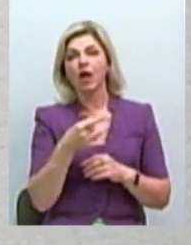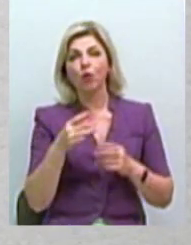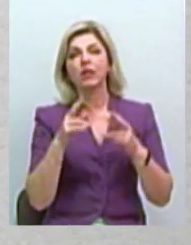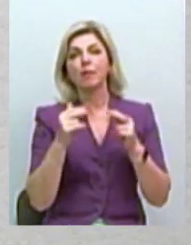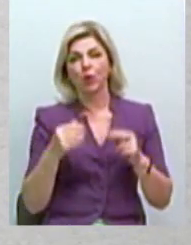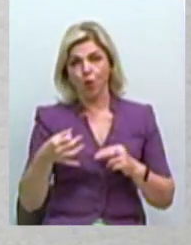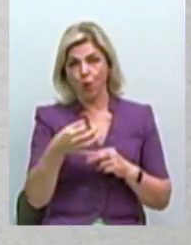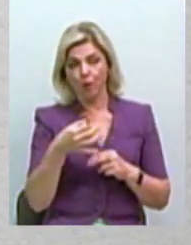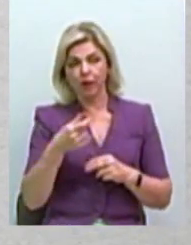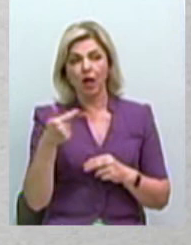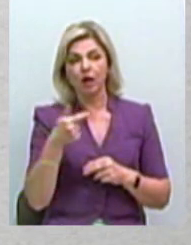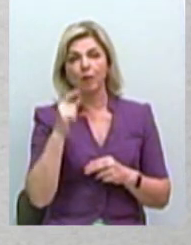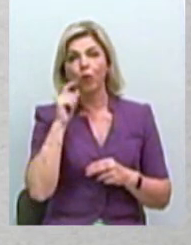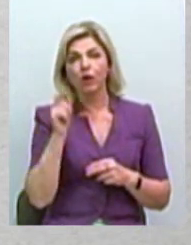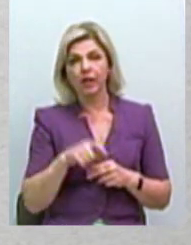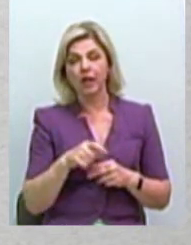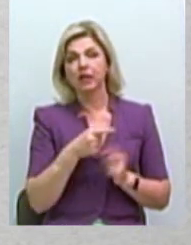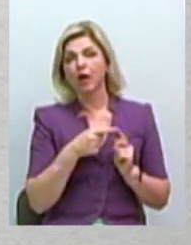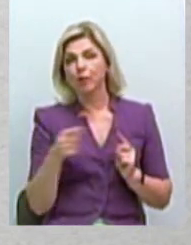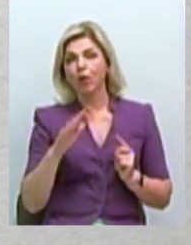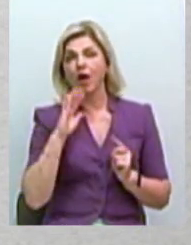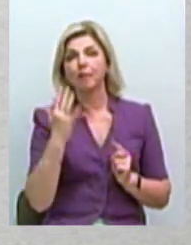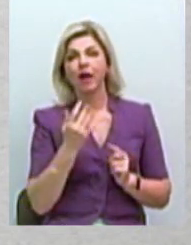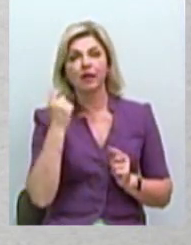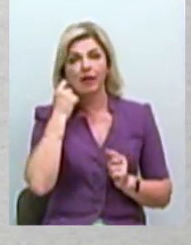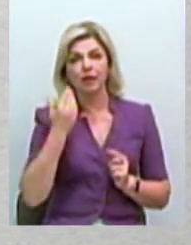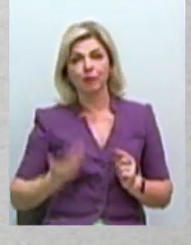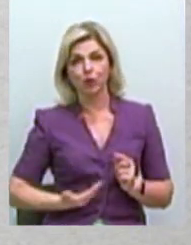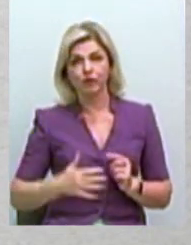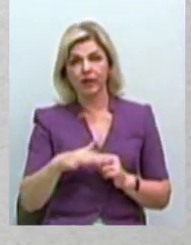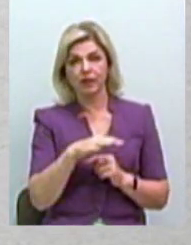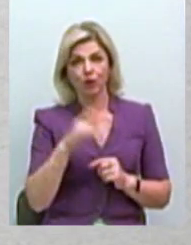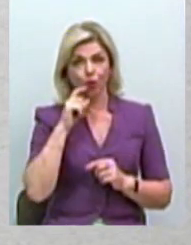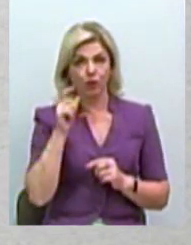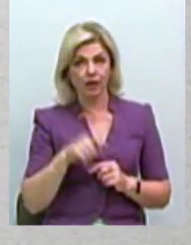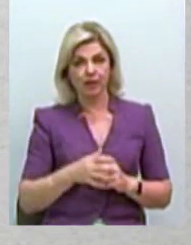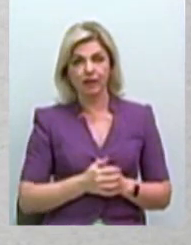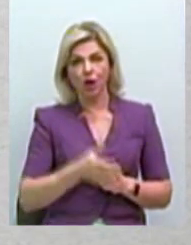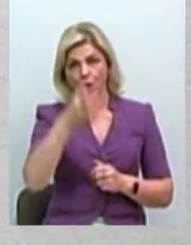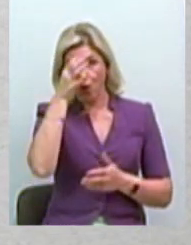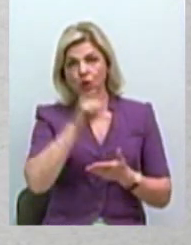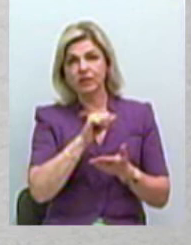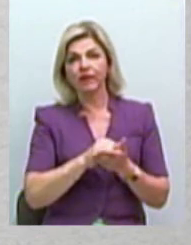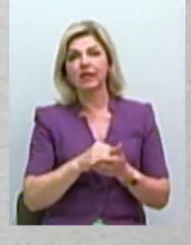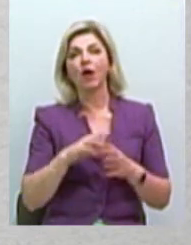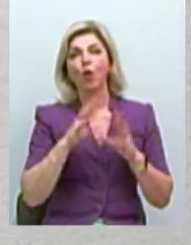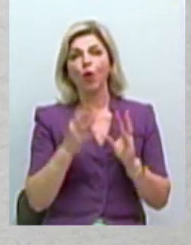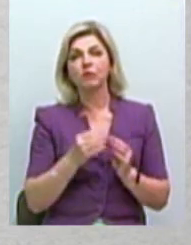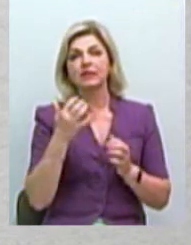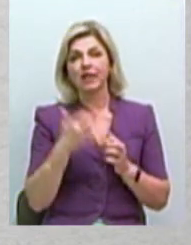області. Громадянин України. Протягом останніх 5 років проживає на території України. Освіта загальна середня.